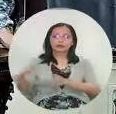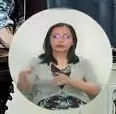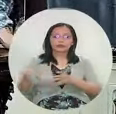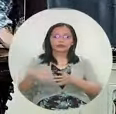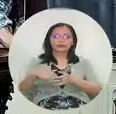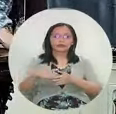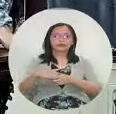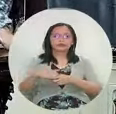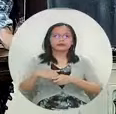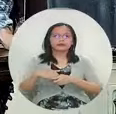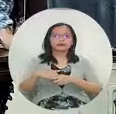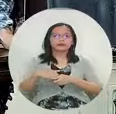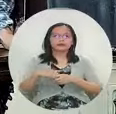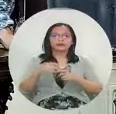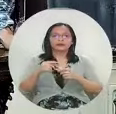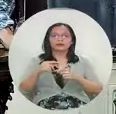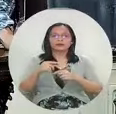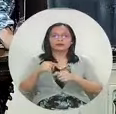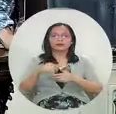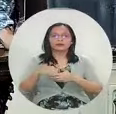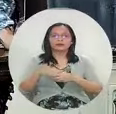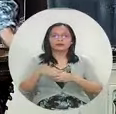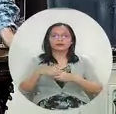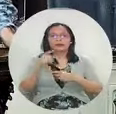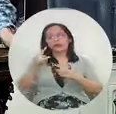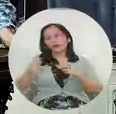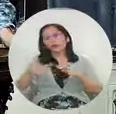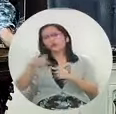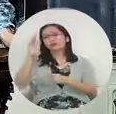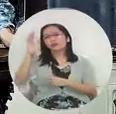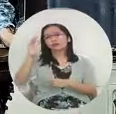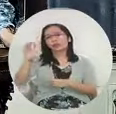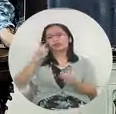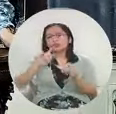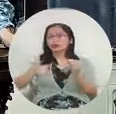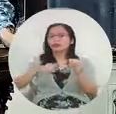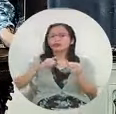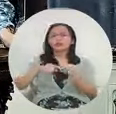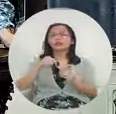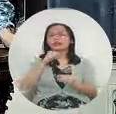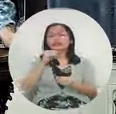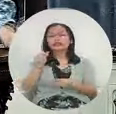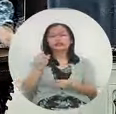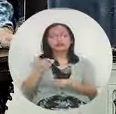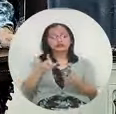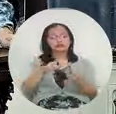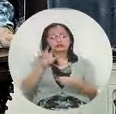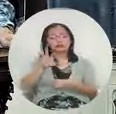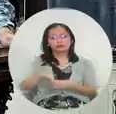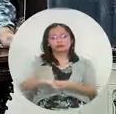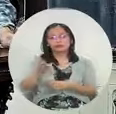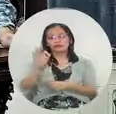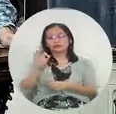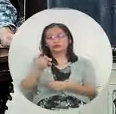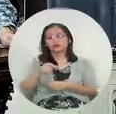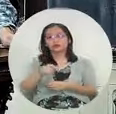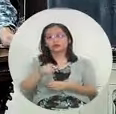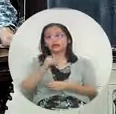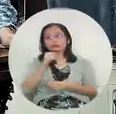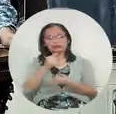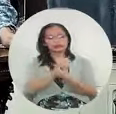Kana mag-preach me o kanang dili ka mangulitaw sa kanang unbeliever, that's profitable for you.